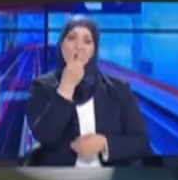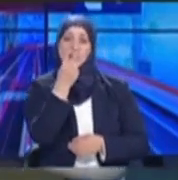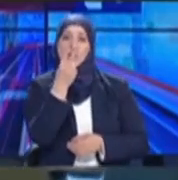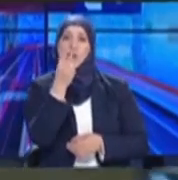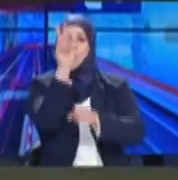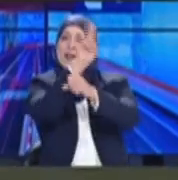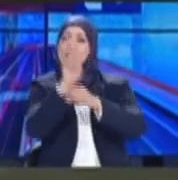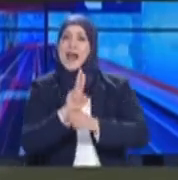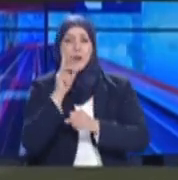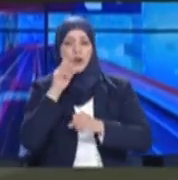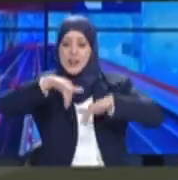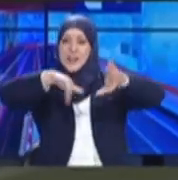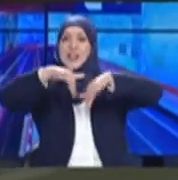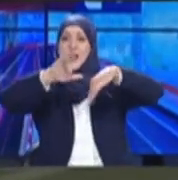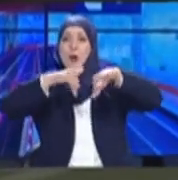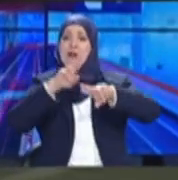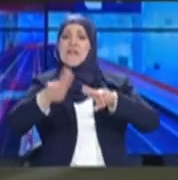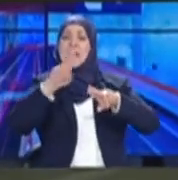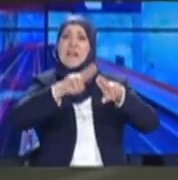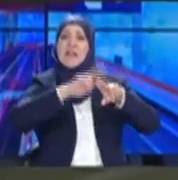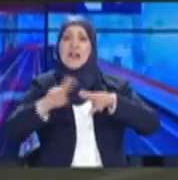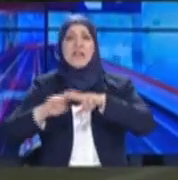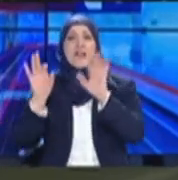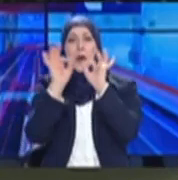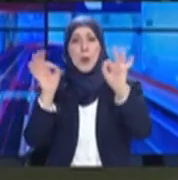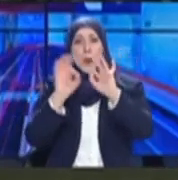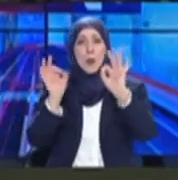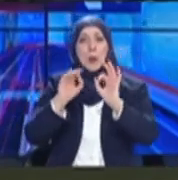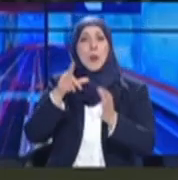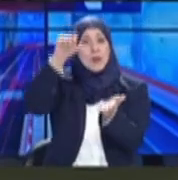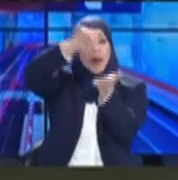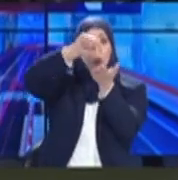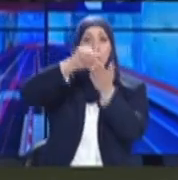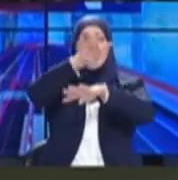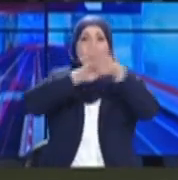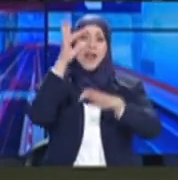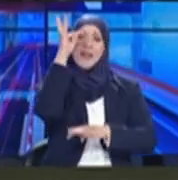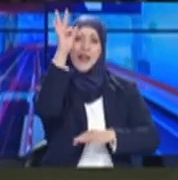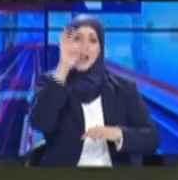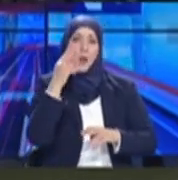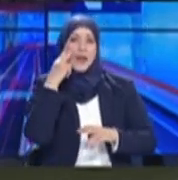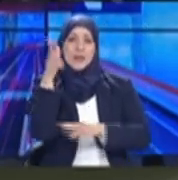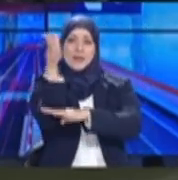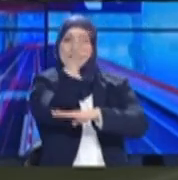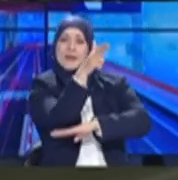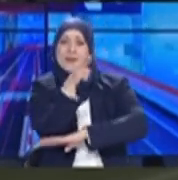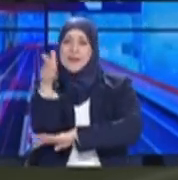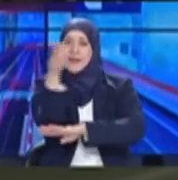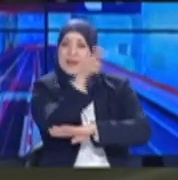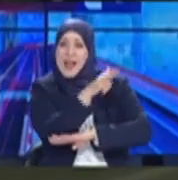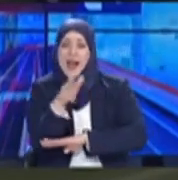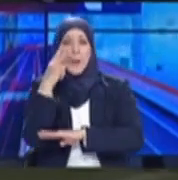الاشياء الشوارع فارغه تماما هنا في ال في وسط مدينه تطوير في مؤتمره ستتجول ثلاثه الحال ل